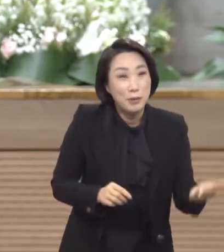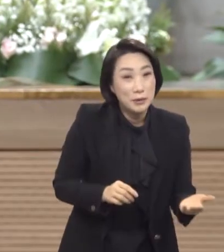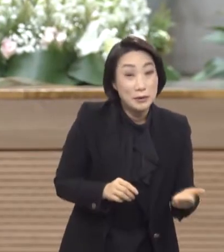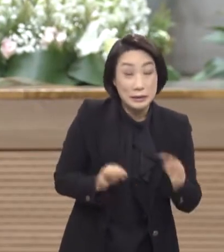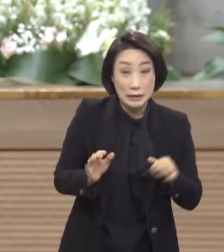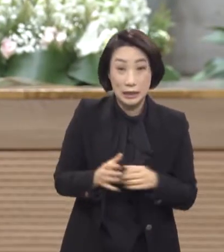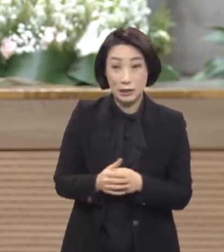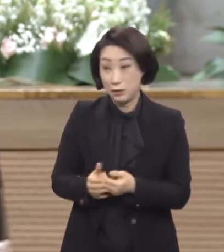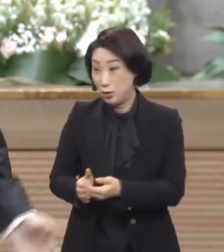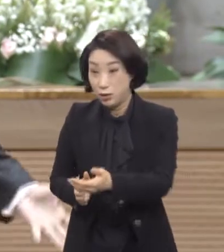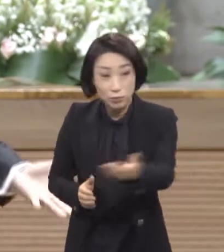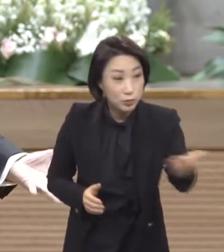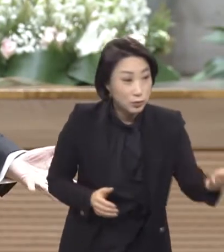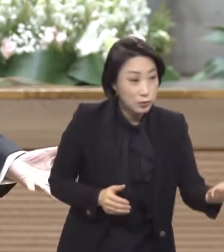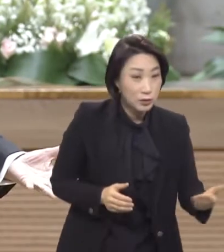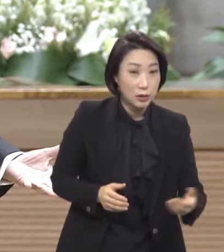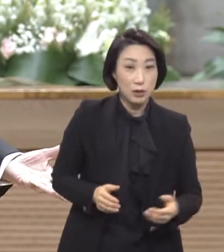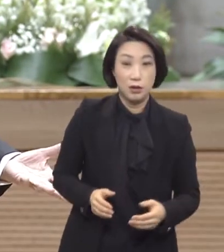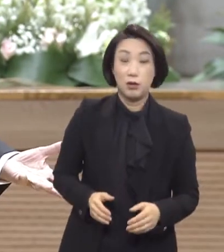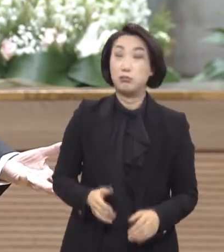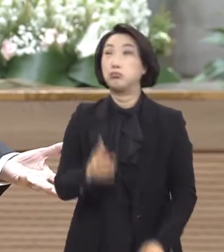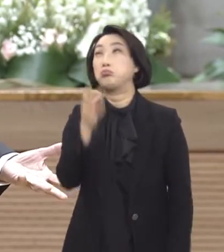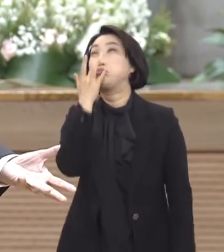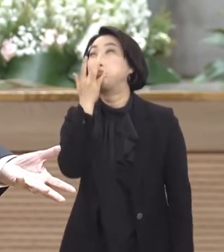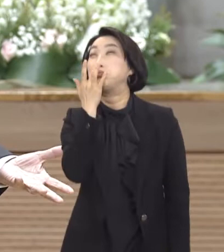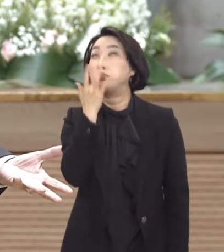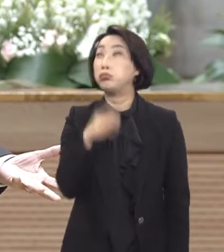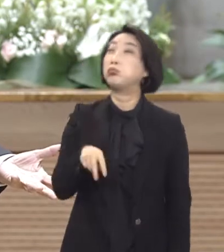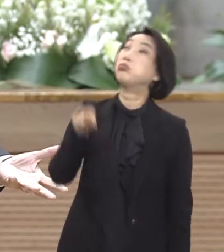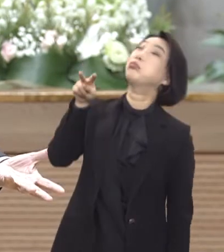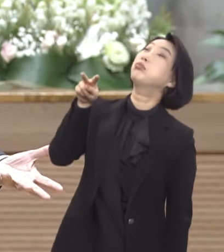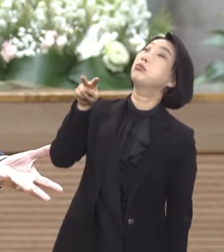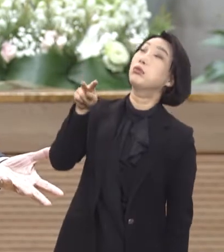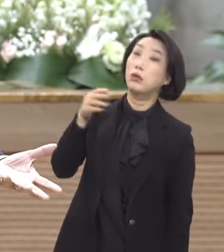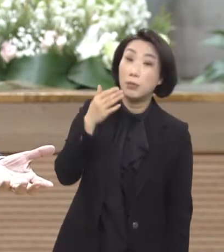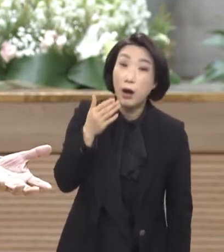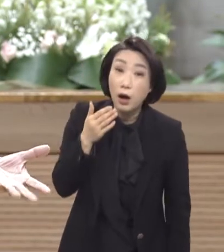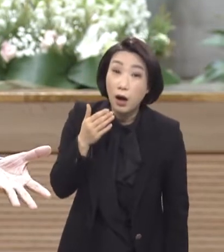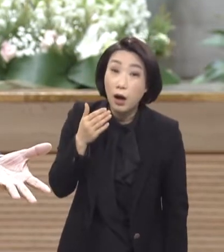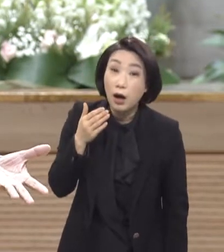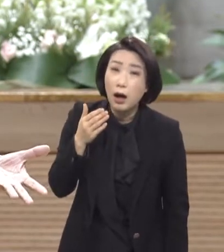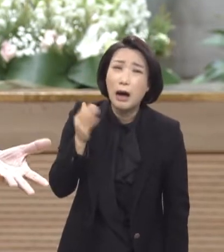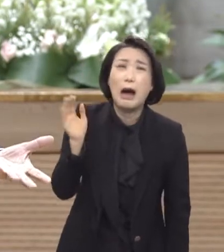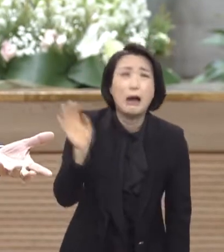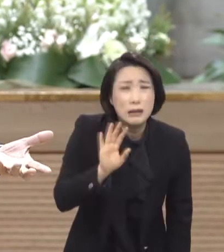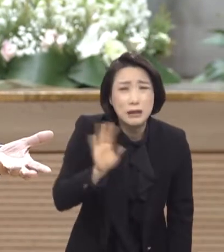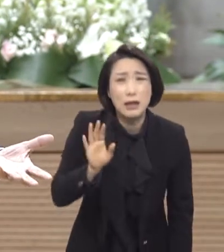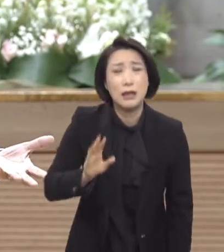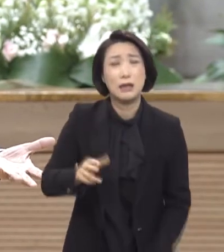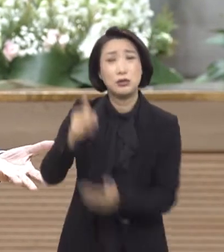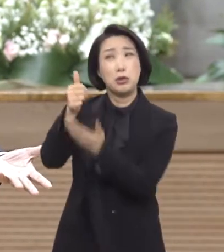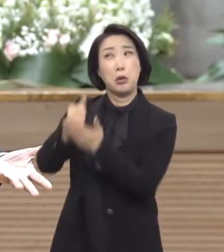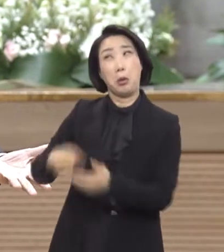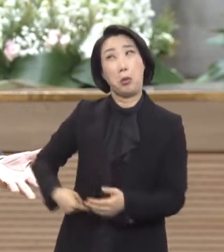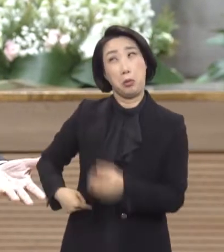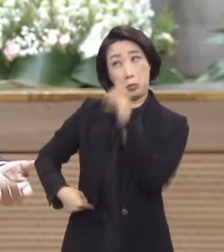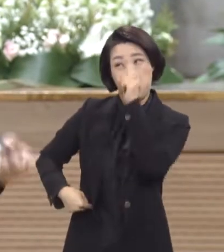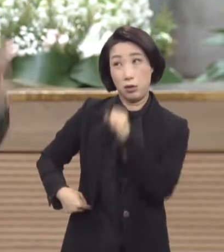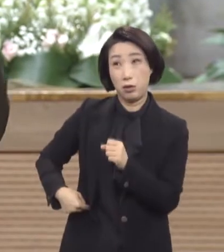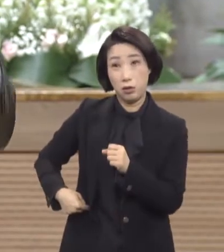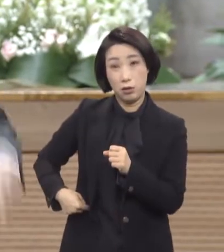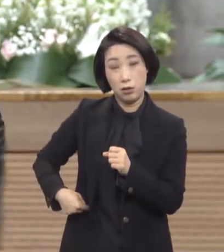누가 감히 아무 감정 없이 그래 주님 인심도